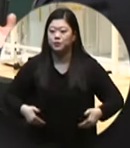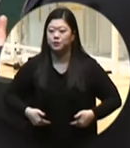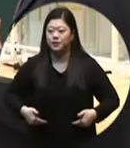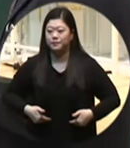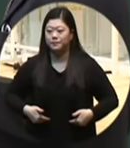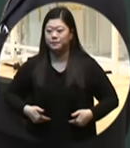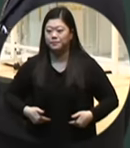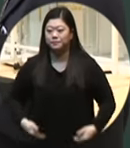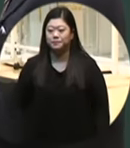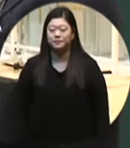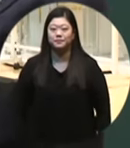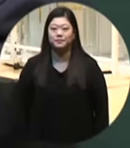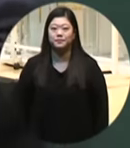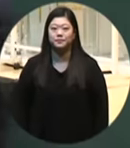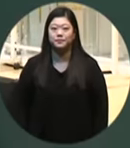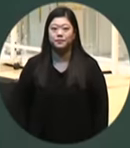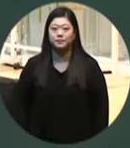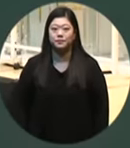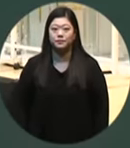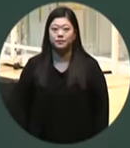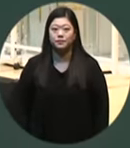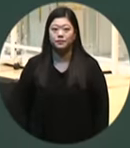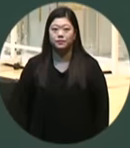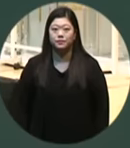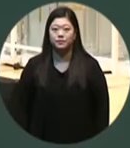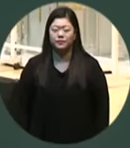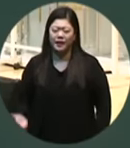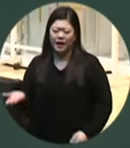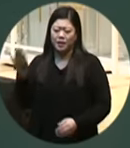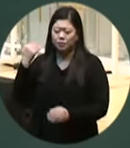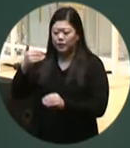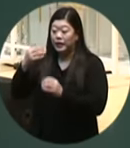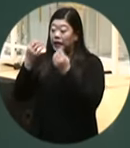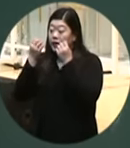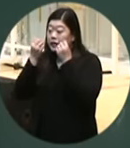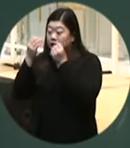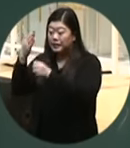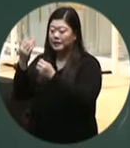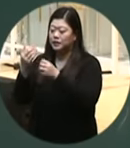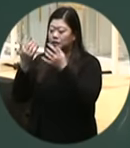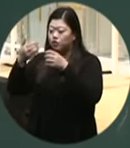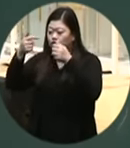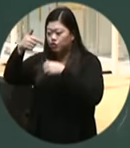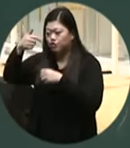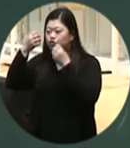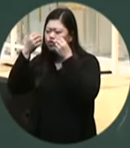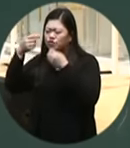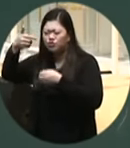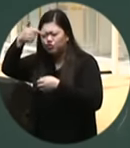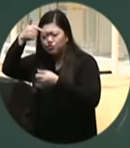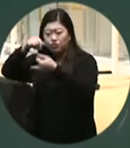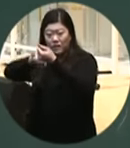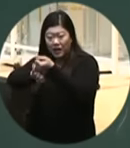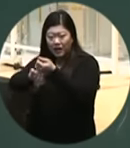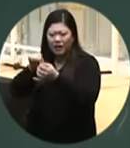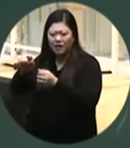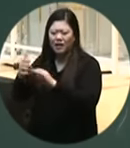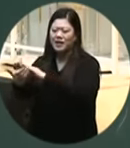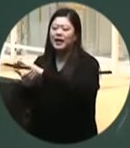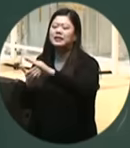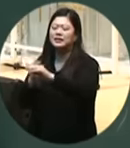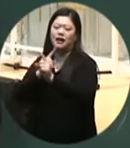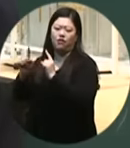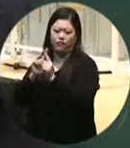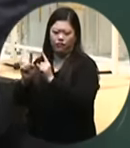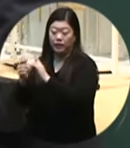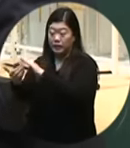1, 3, and 8. 앞에 성경들은 전부 예언이고 이는 성취된 거기 때문에 요래로 따라가면 돼요. All the verses and the chapters before